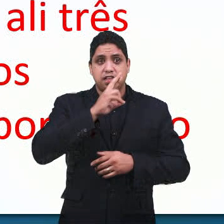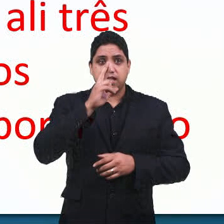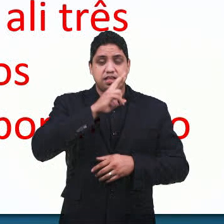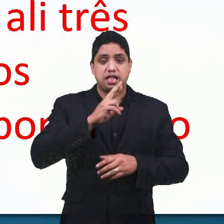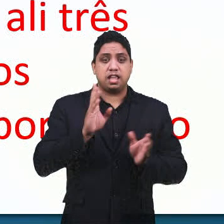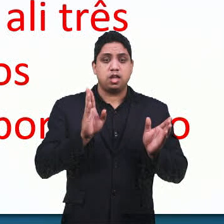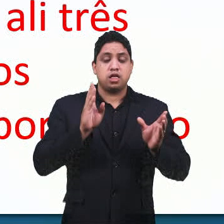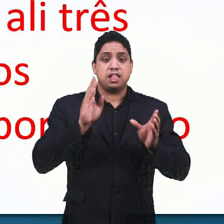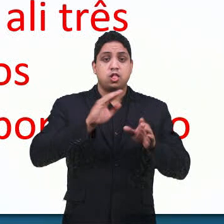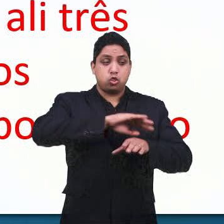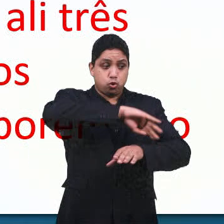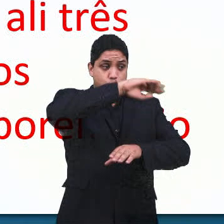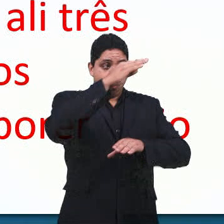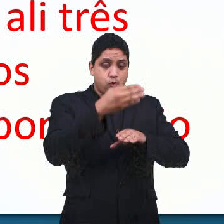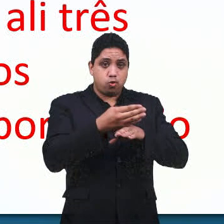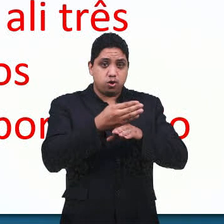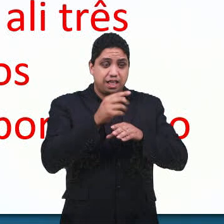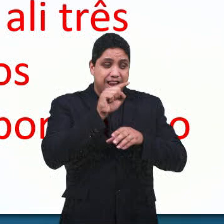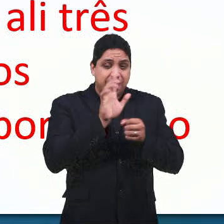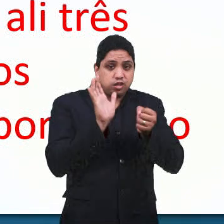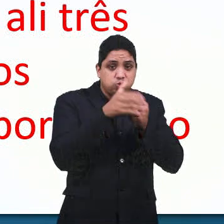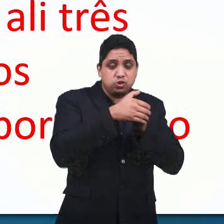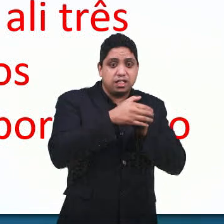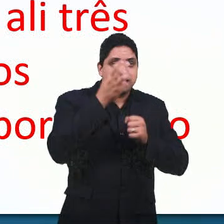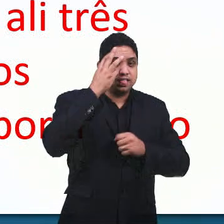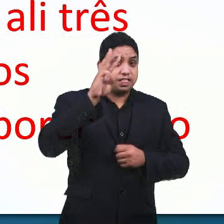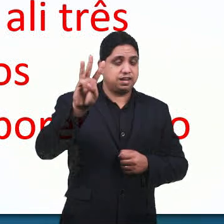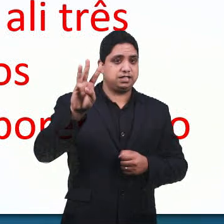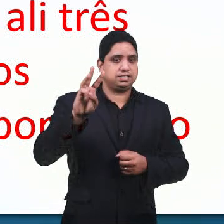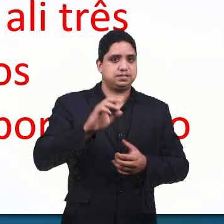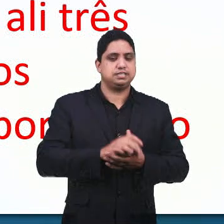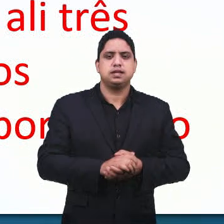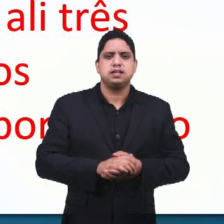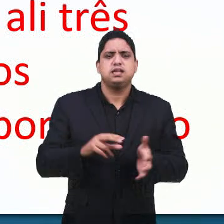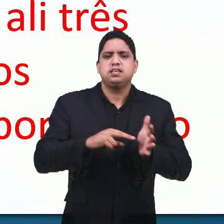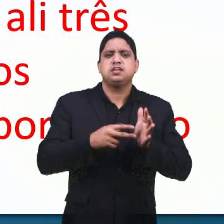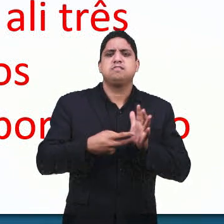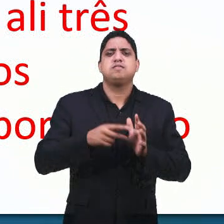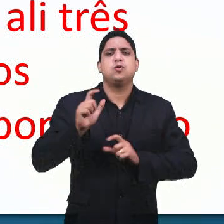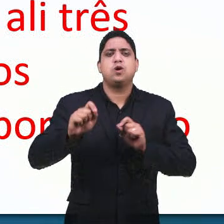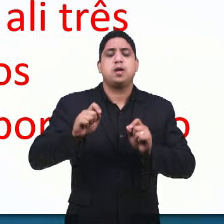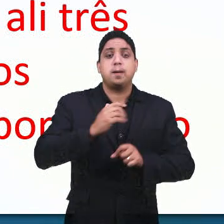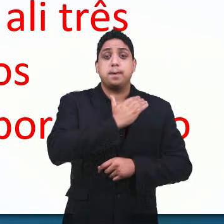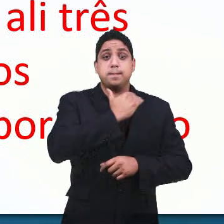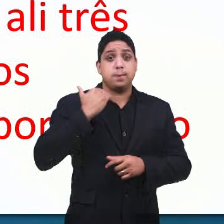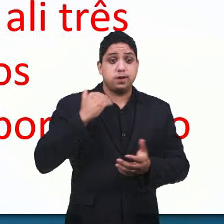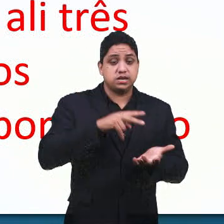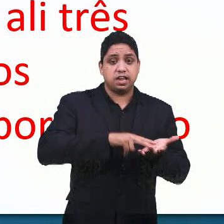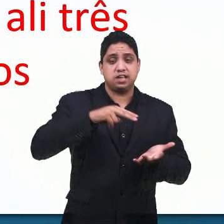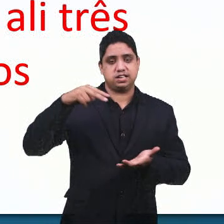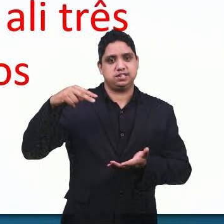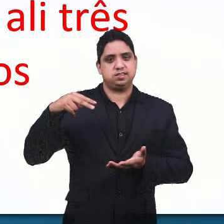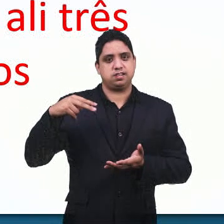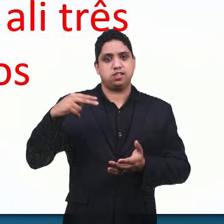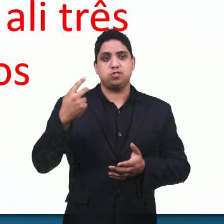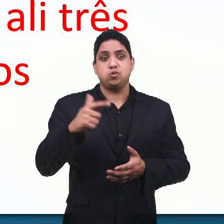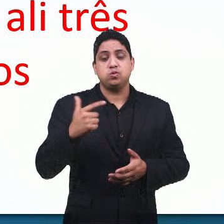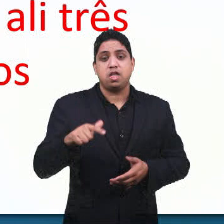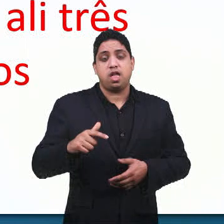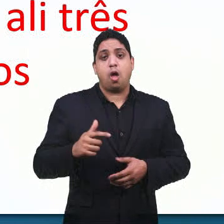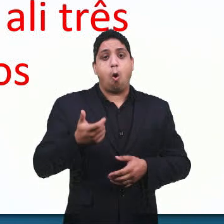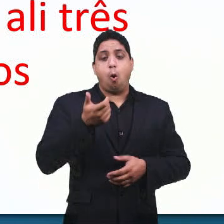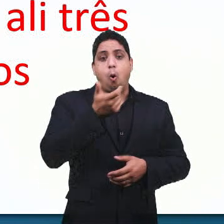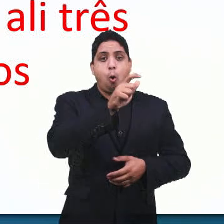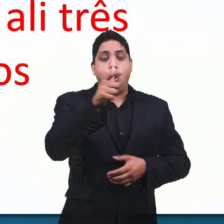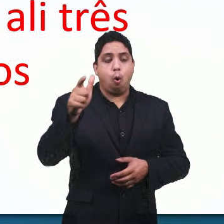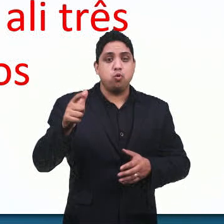Rahab? Ils se sont cachés 3 jours dans la montagne. Mes frères, 3 jours cachés dans la montagne, c'est mort et résurrection. Il